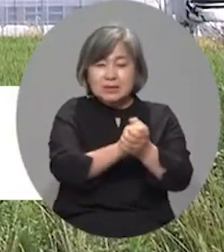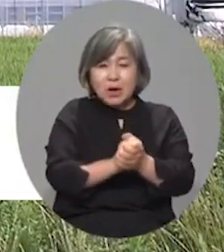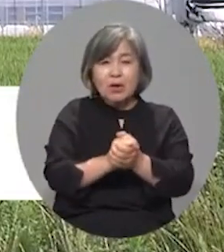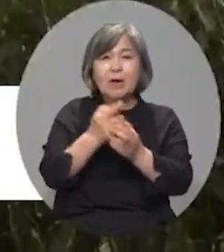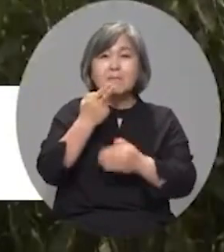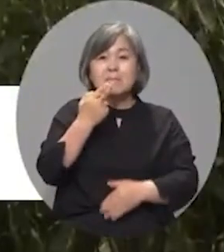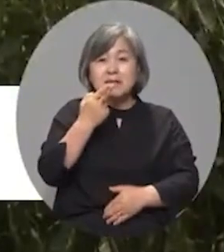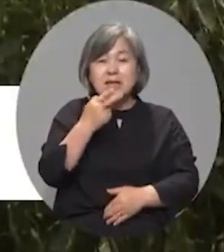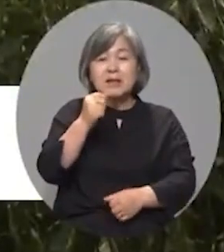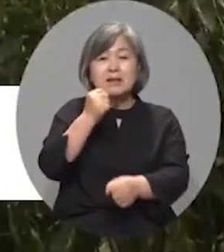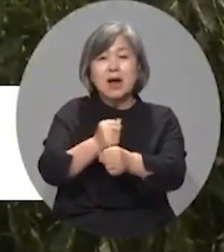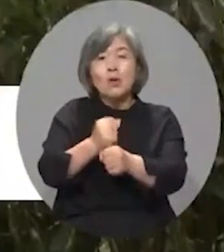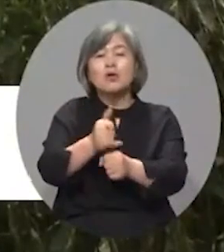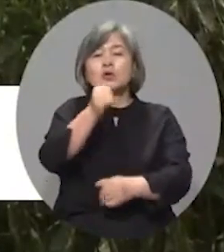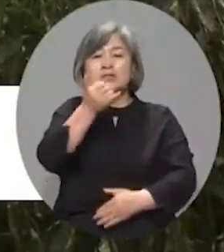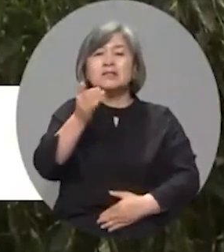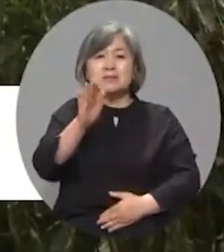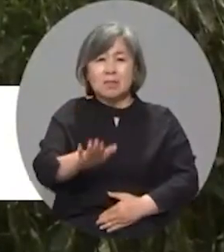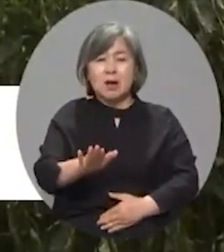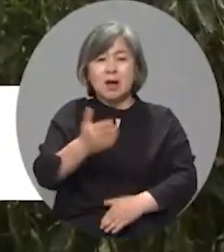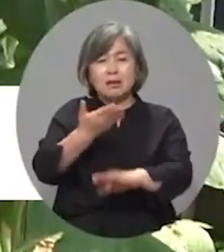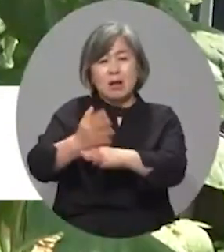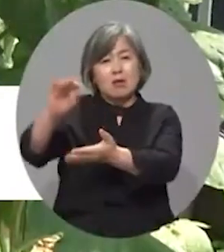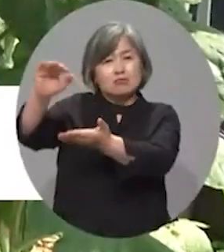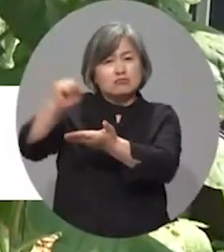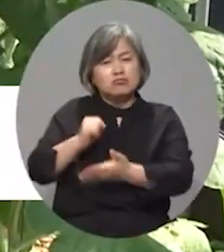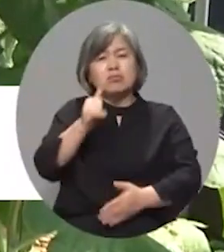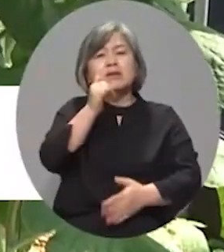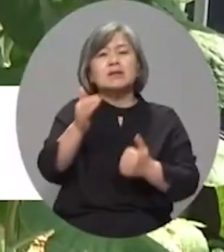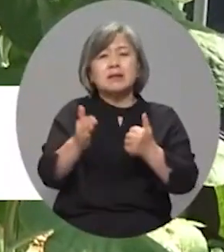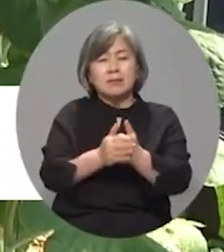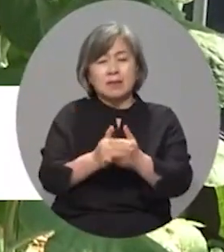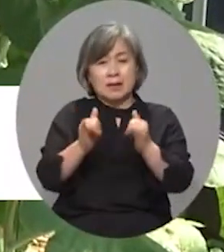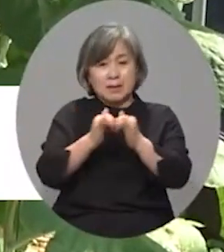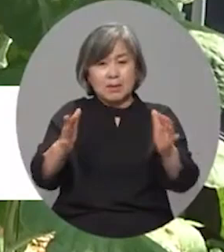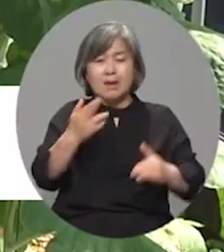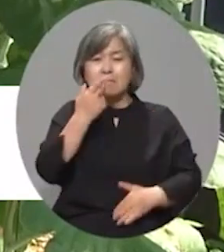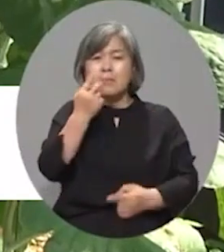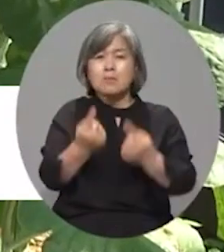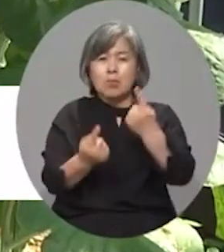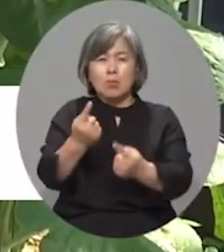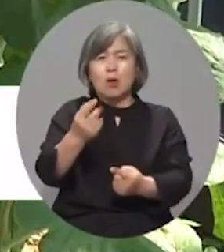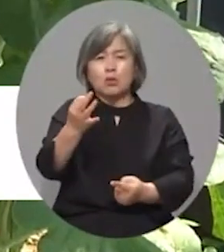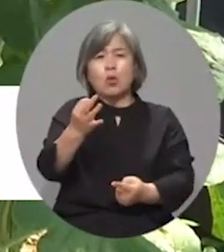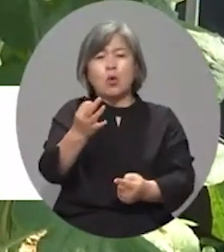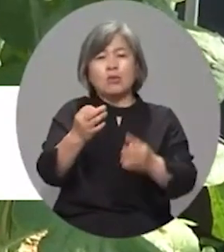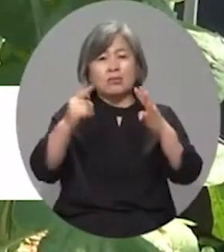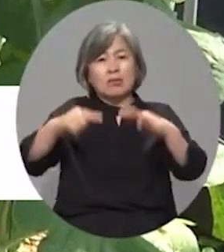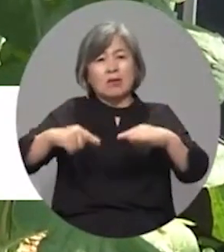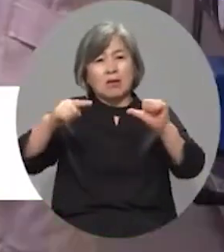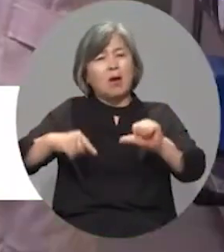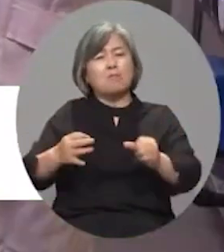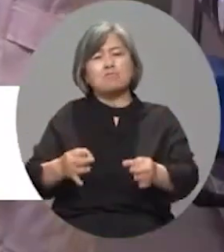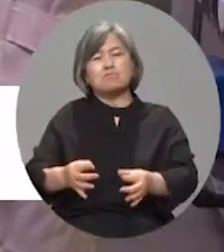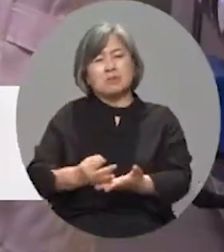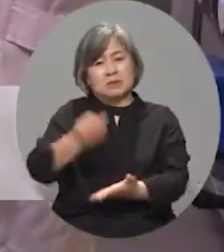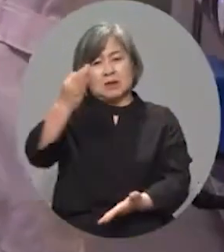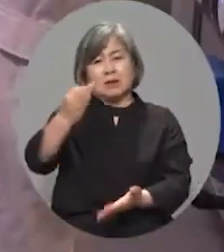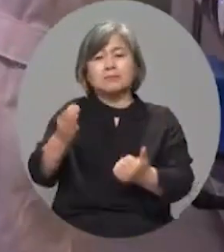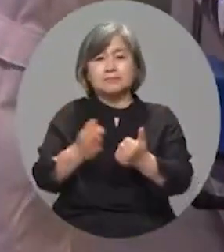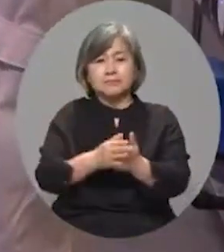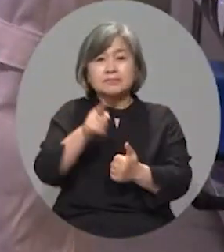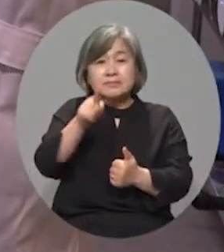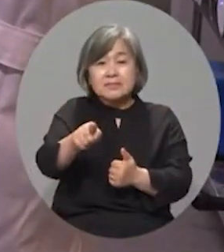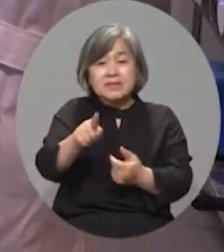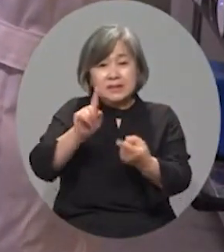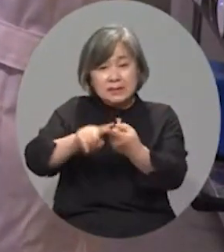비닐이 시중에 나와 있지만 수입 원료를 사용하기 때문에 일반 비닐에 비해 가격이 4~5배 높습니다.